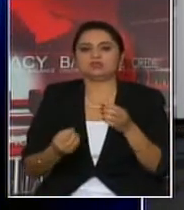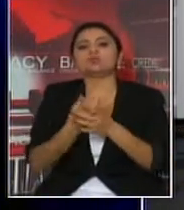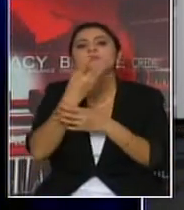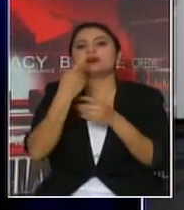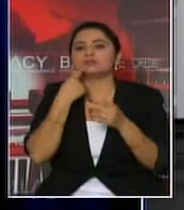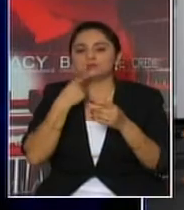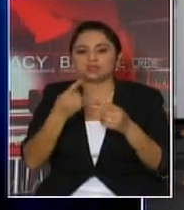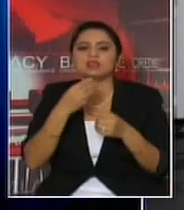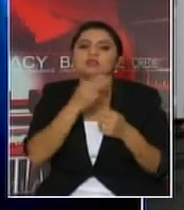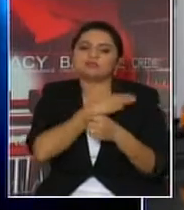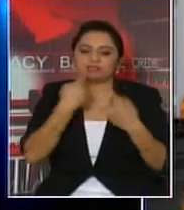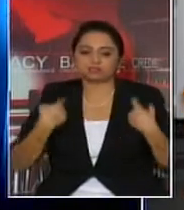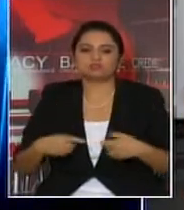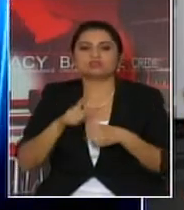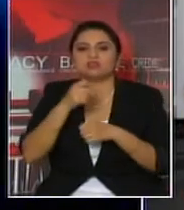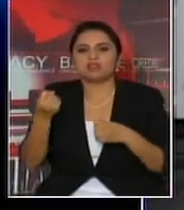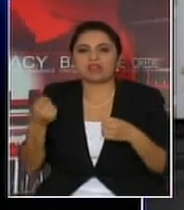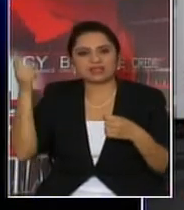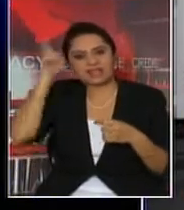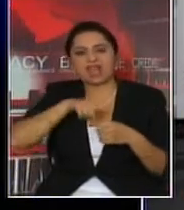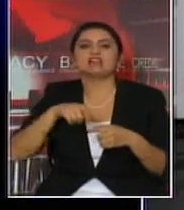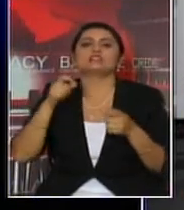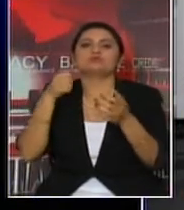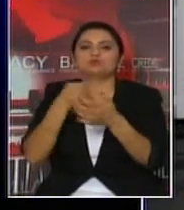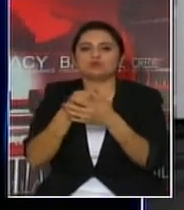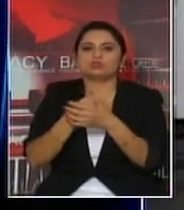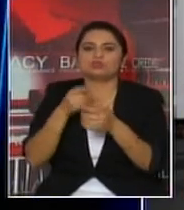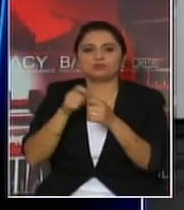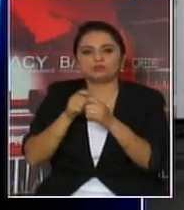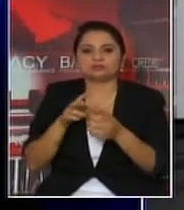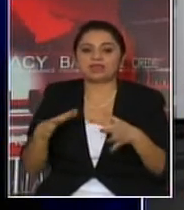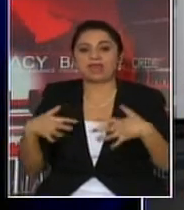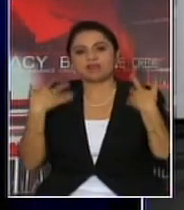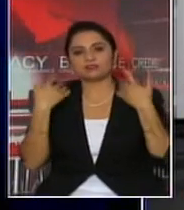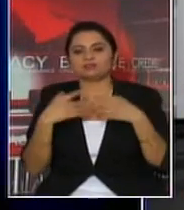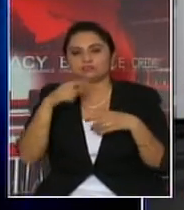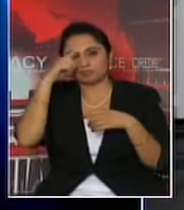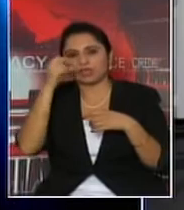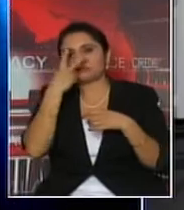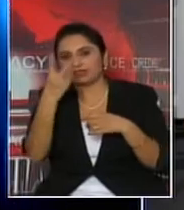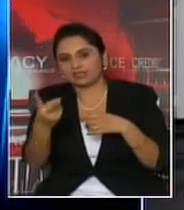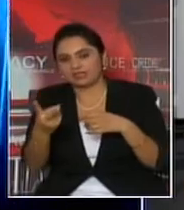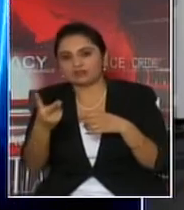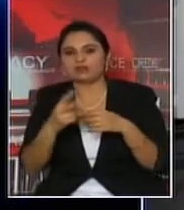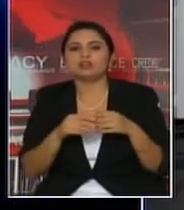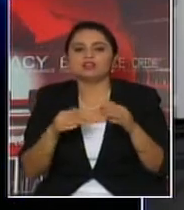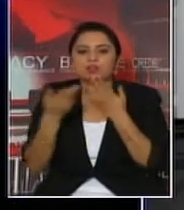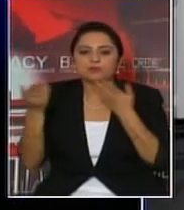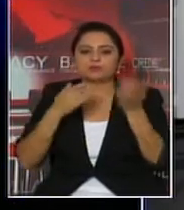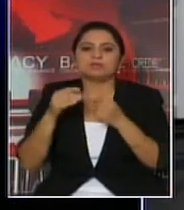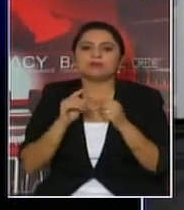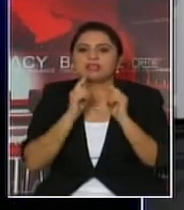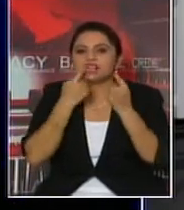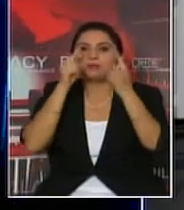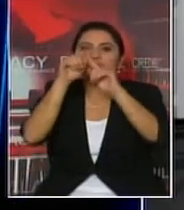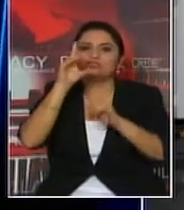मानव स्वास्थ्यका लागि घातक हुने गरेको छ। आकर्षक विज्ञापन हेरेर बजारमा माउन्टेन ड्यू पिउन लाग्नु भएको छ